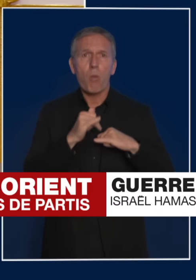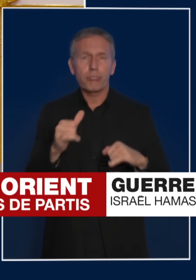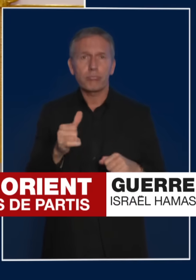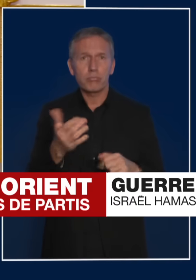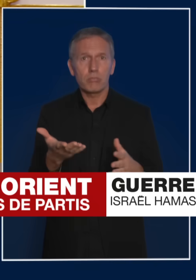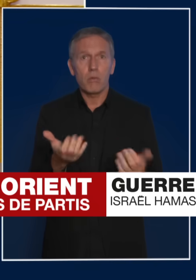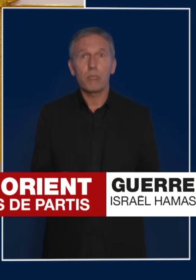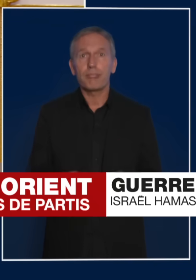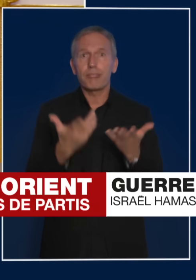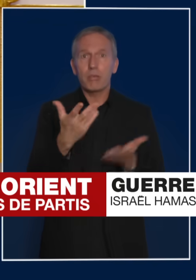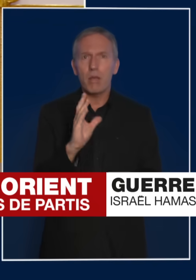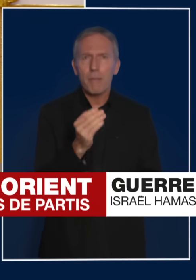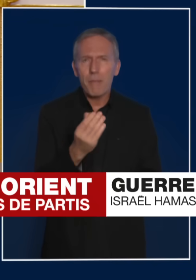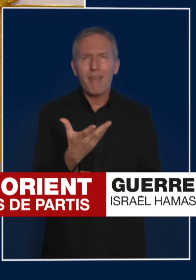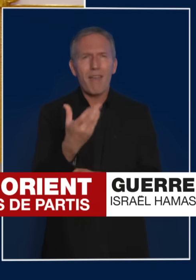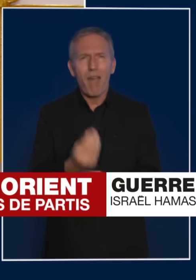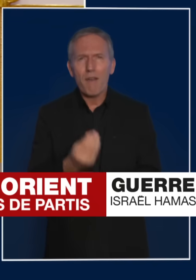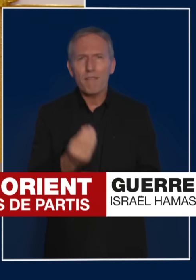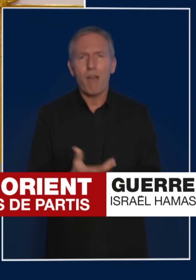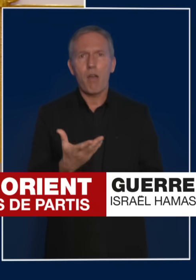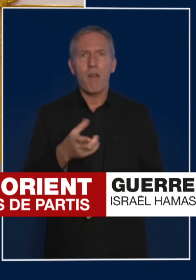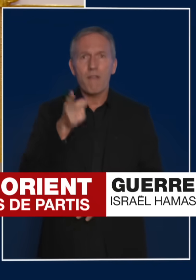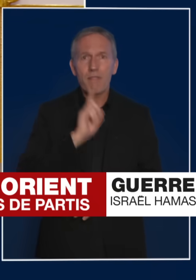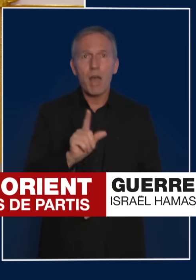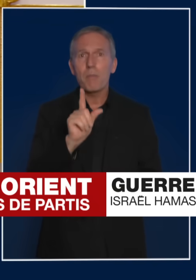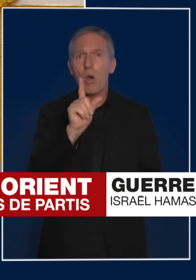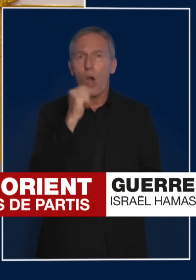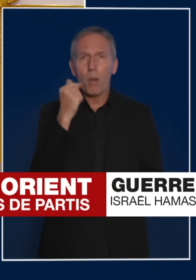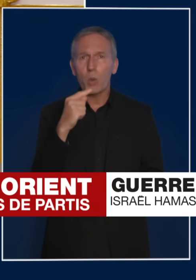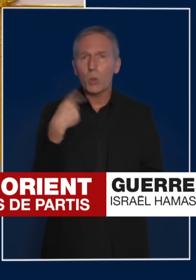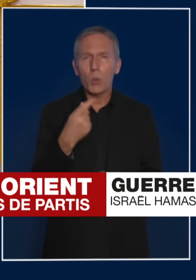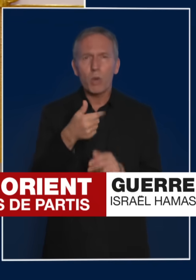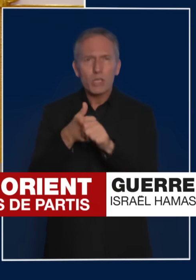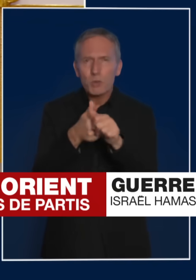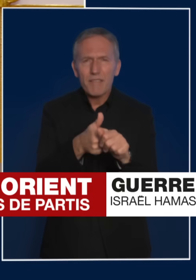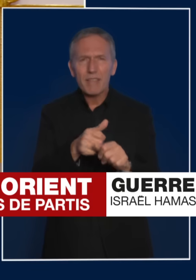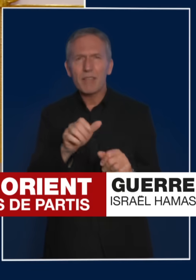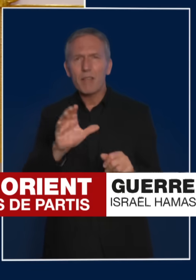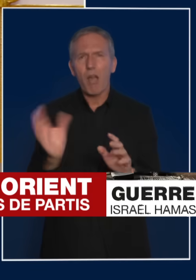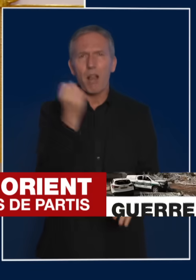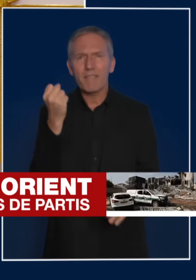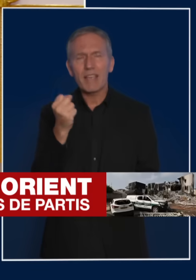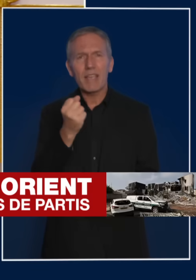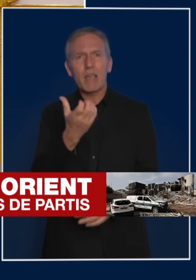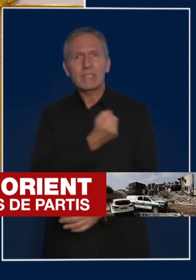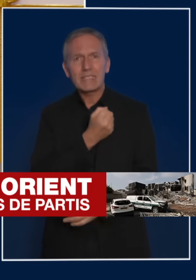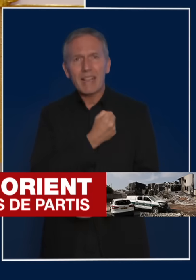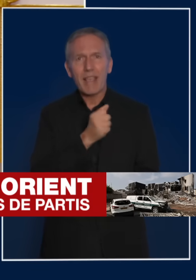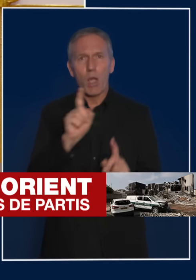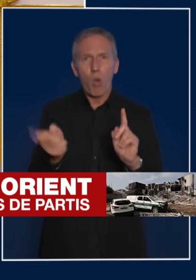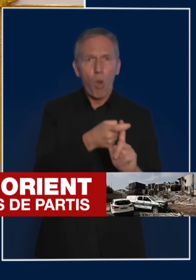centaines de nourrissons d'enfants de femmes d'hommes ont été pourchassé enlevés assassinés pris